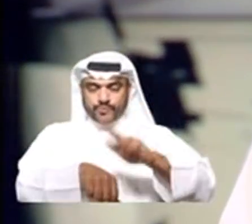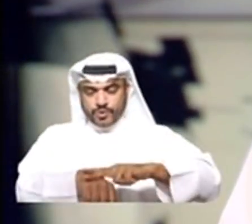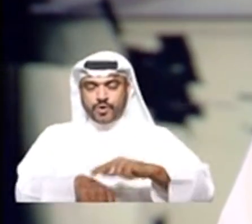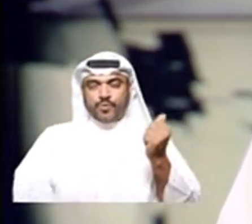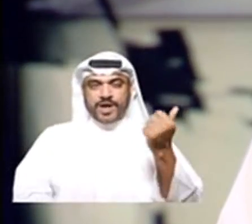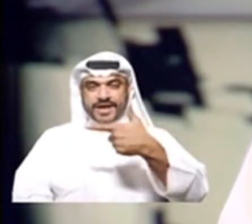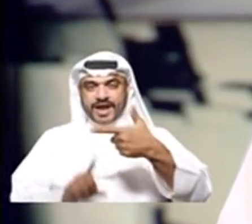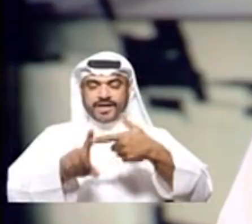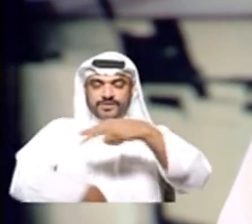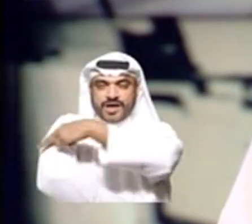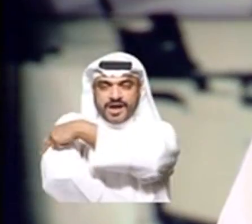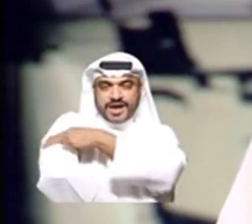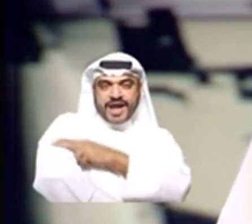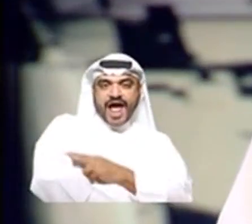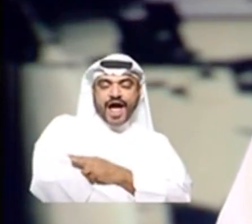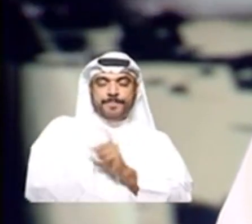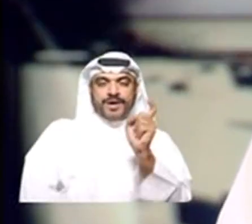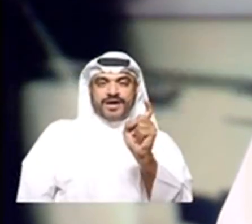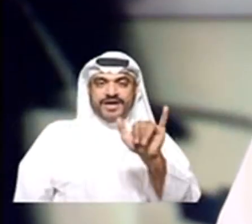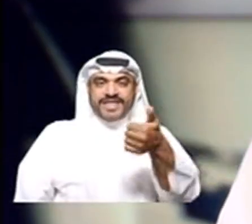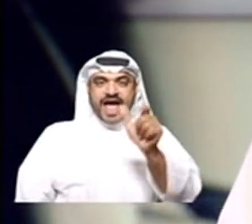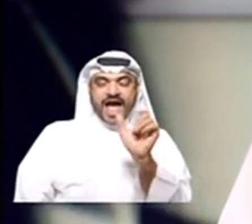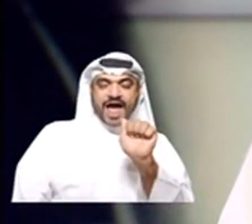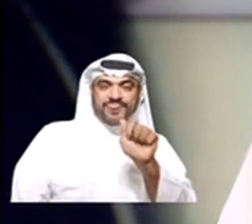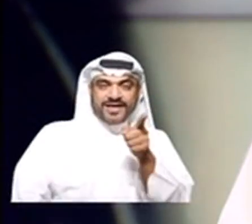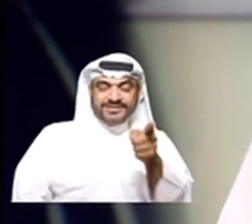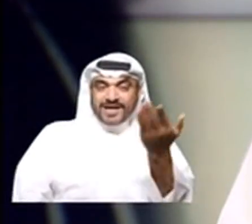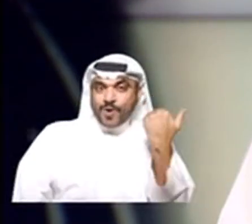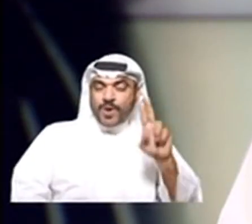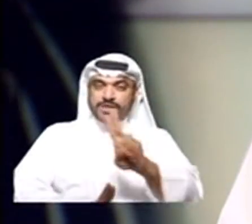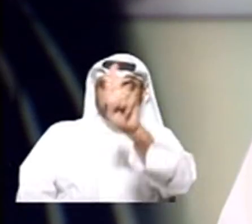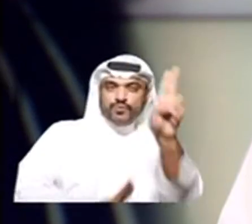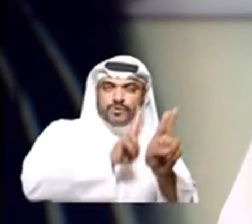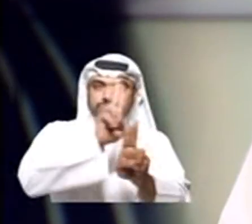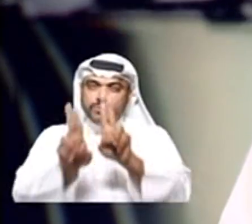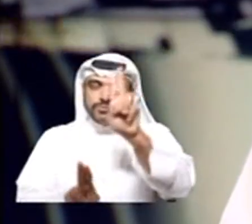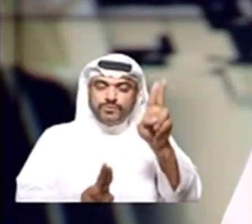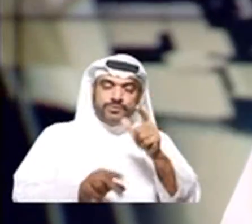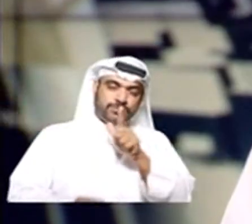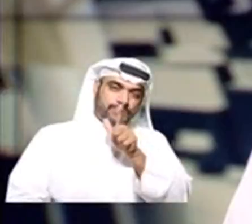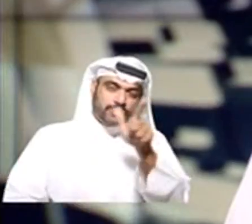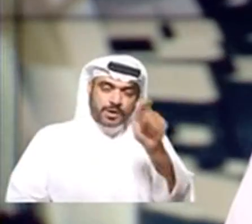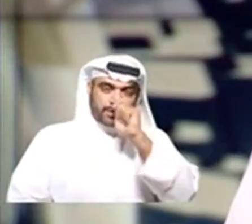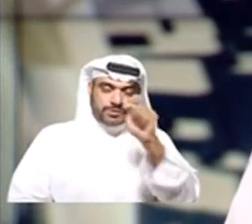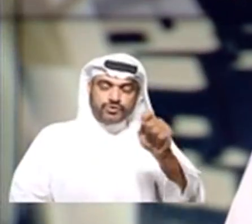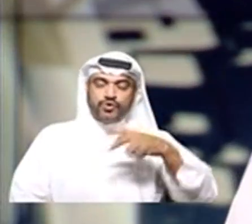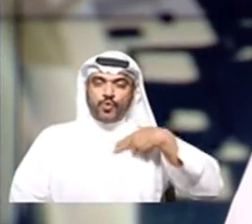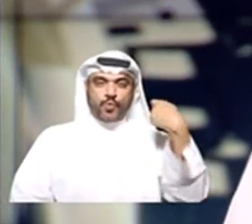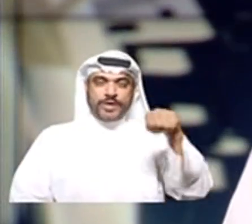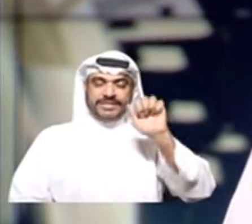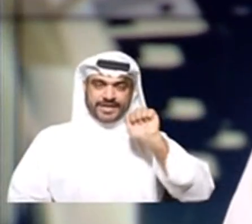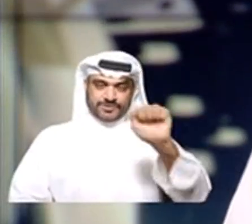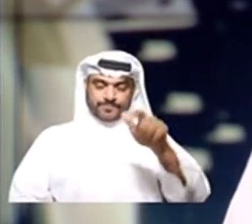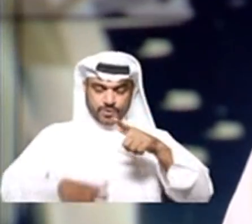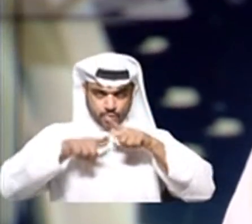العدساني حول الملفات المثارة في الاستجواب الذي كان ينوي العدساني تقديمه للوزيرة. ومن جانب آخر، كشف